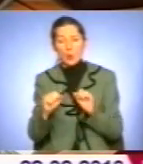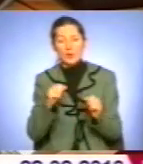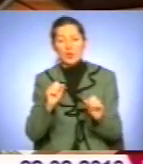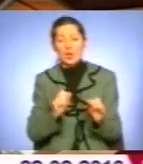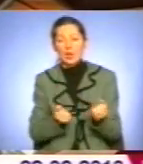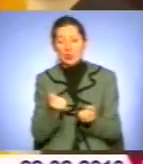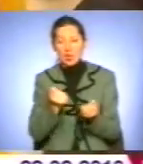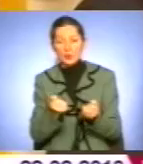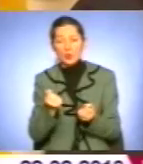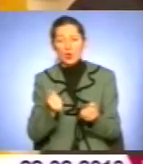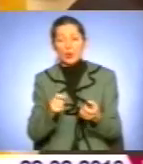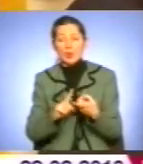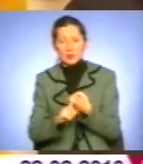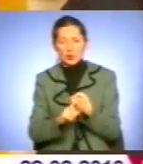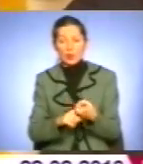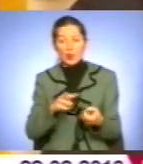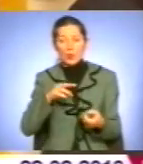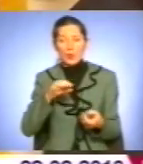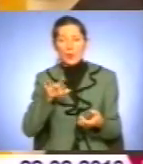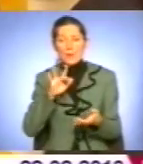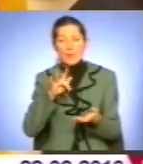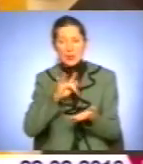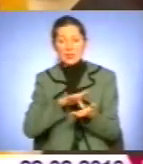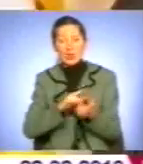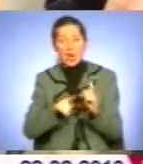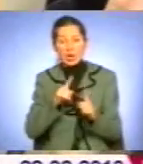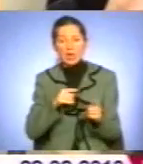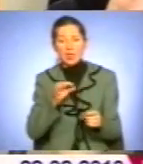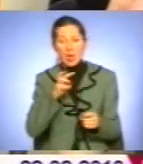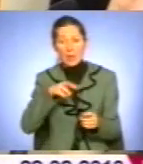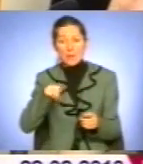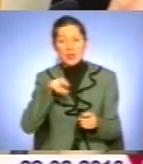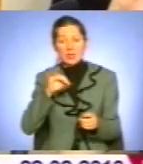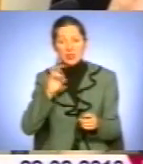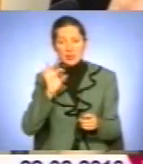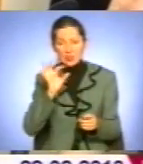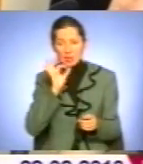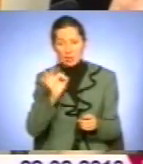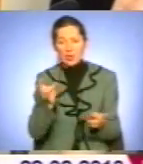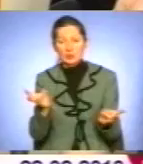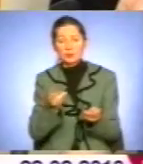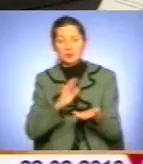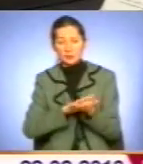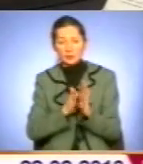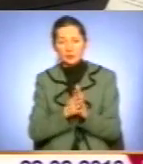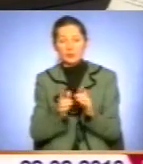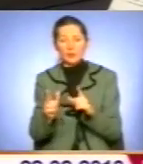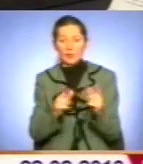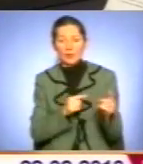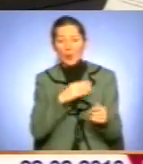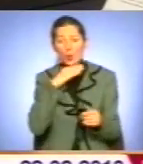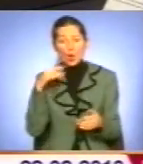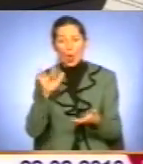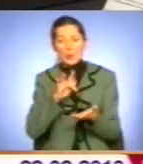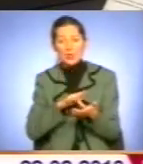комунікацій та зв'язку міськради Ігор Мединський зазначив, компроміс із перевізниками знайти необхідно. У багатьох містах України проїзд у